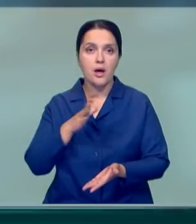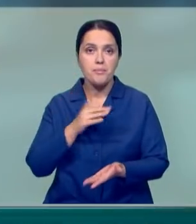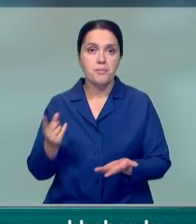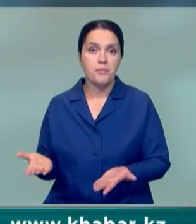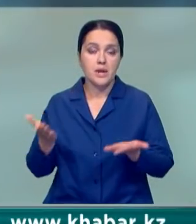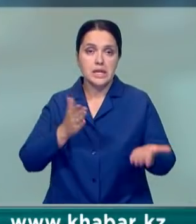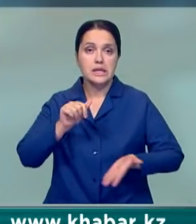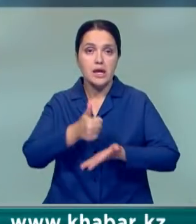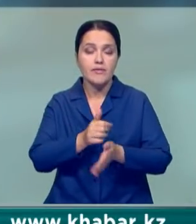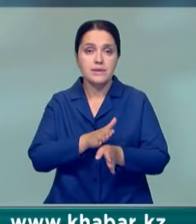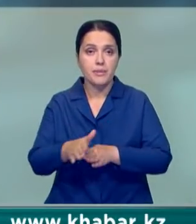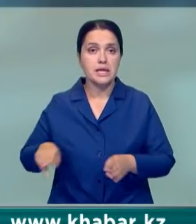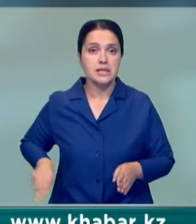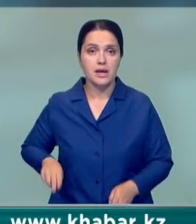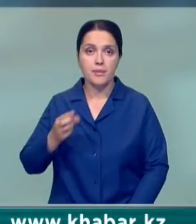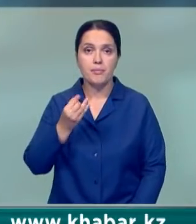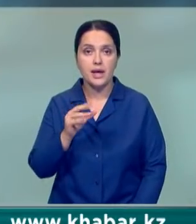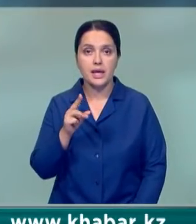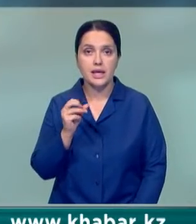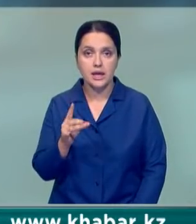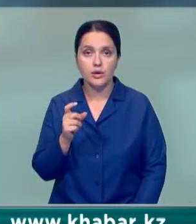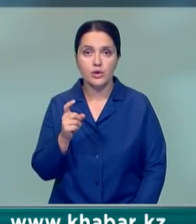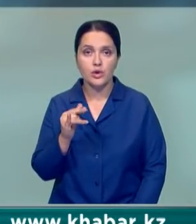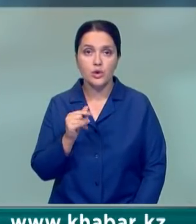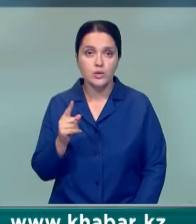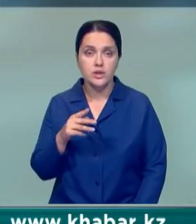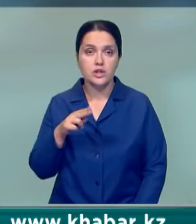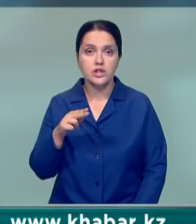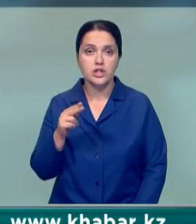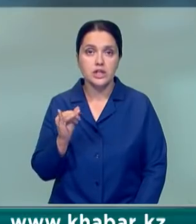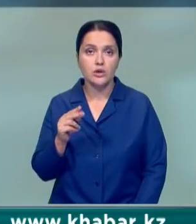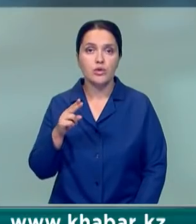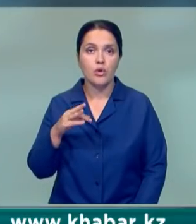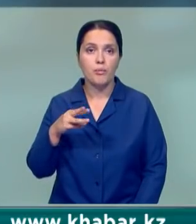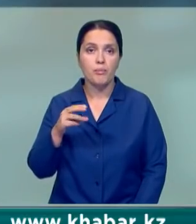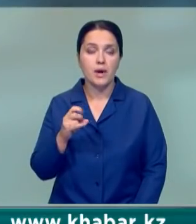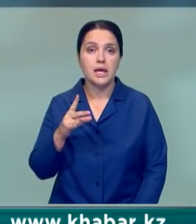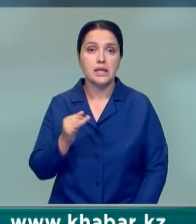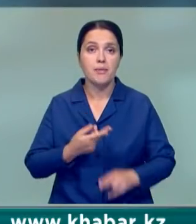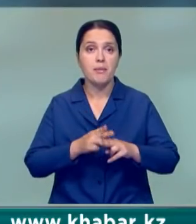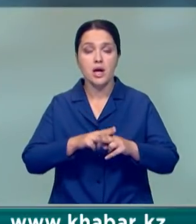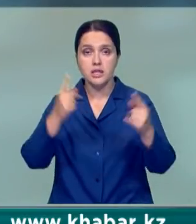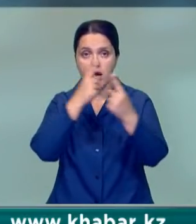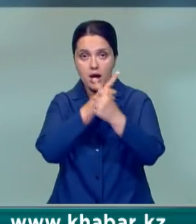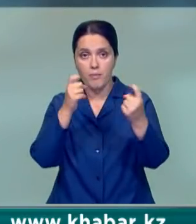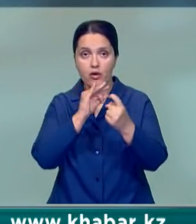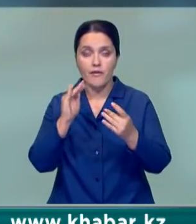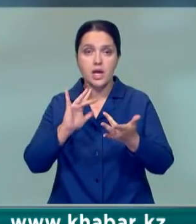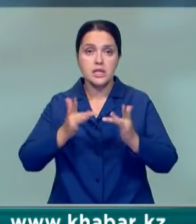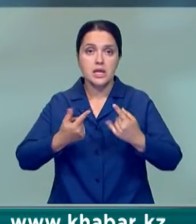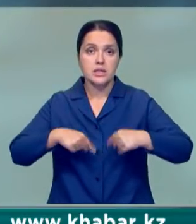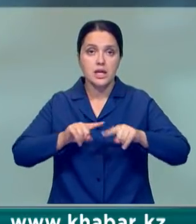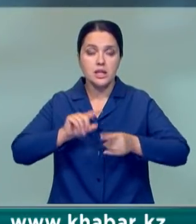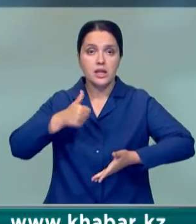главного исполнительного директора бейкер хьюз геи компаниях лоренса simonelli об этом сообщается на официальном сайте президента